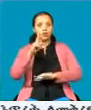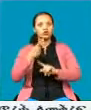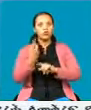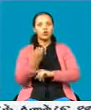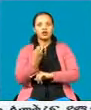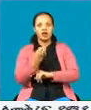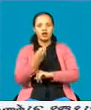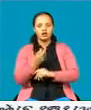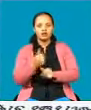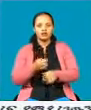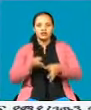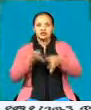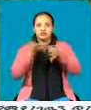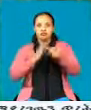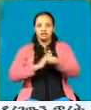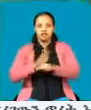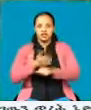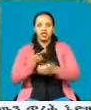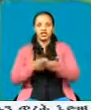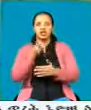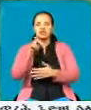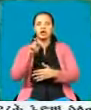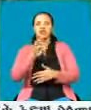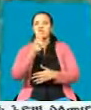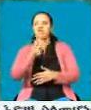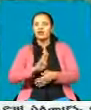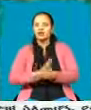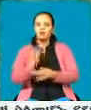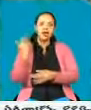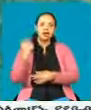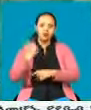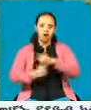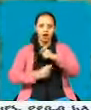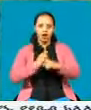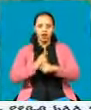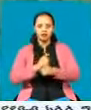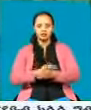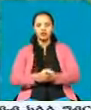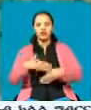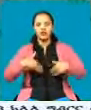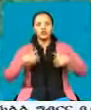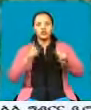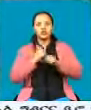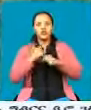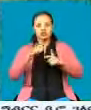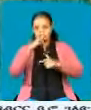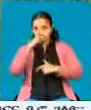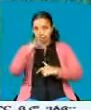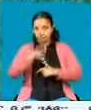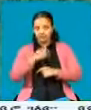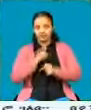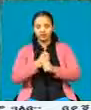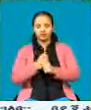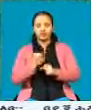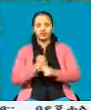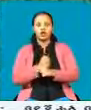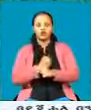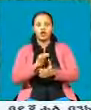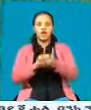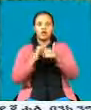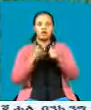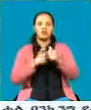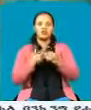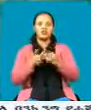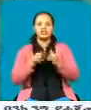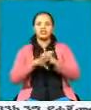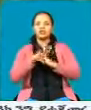ወረዳዎች ካስተላለፍን በኋላ ይሄ ዳጉሳ ባለፈው አመት ወጣቶች ስራ እድል ለመፍጠር ከተሰሩ ስራዎች ሀላባ ውስጥ አንዱ በዚህ